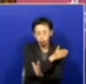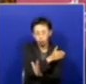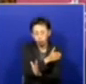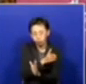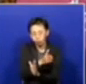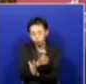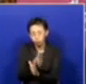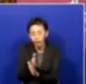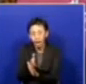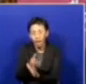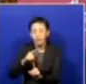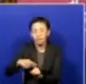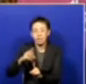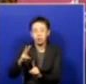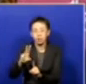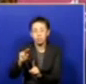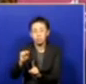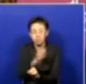ถึง